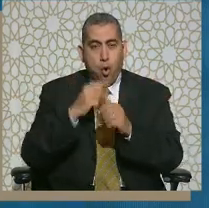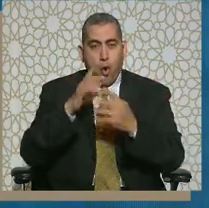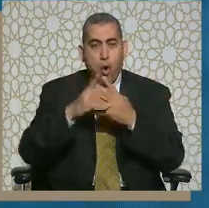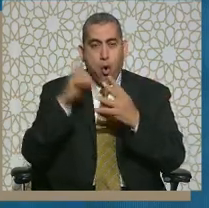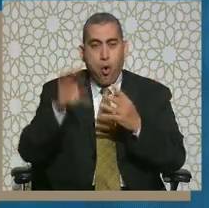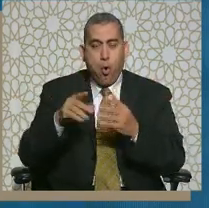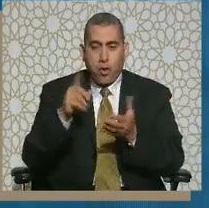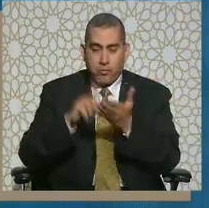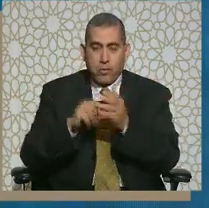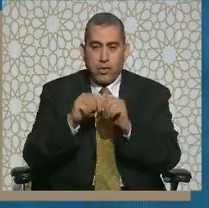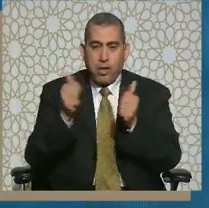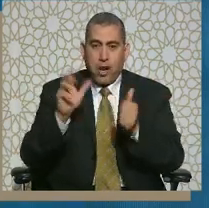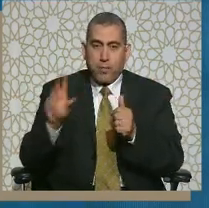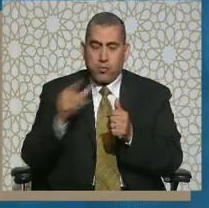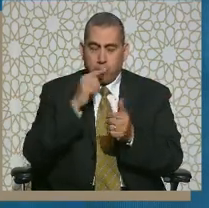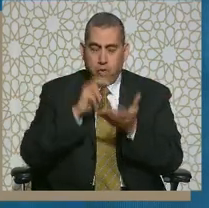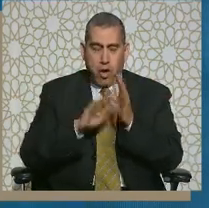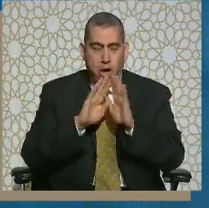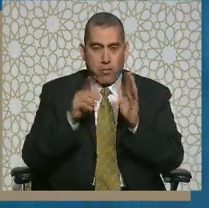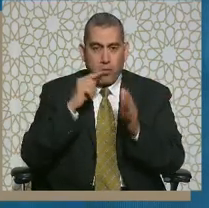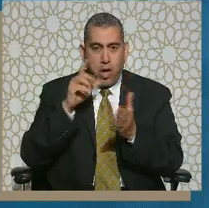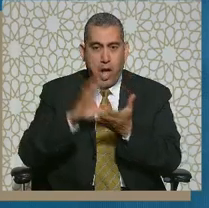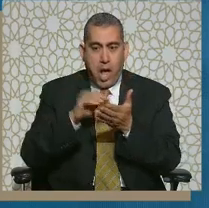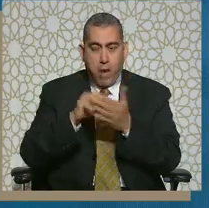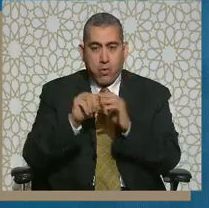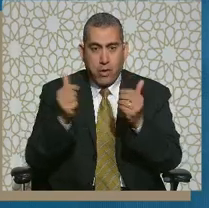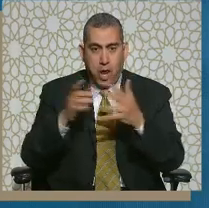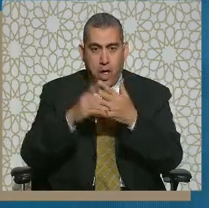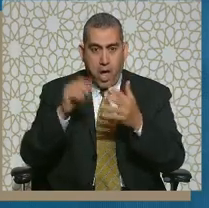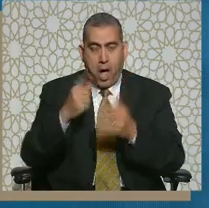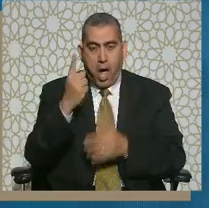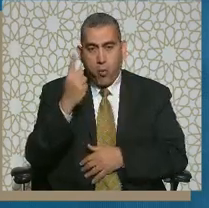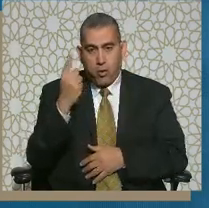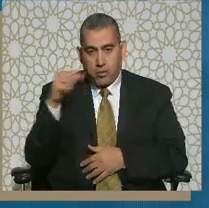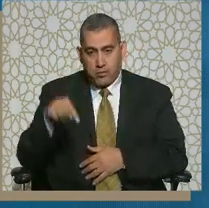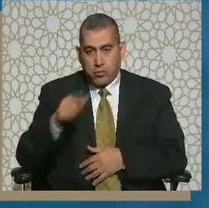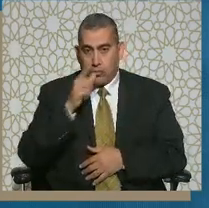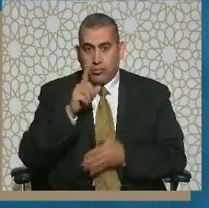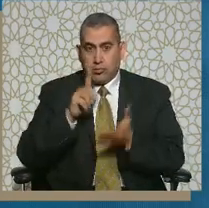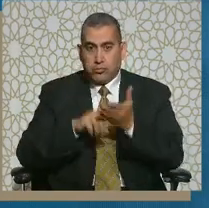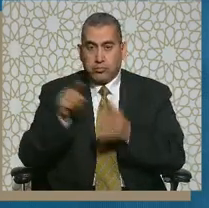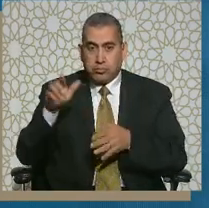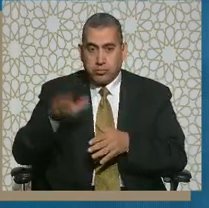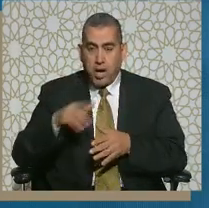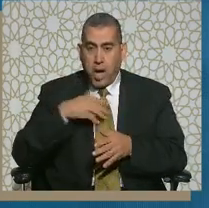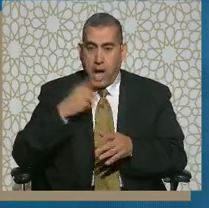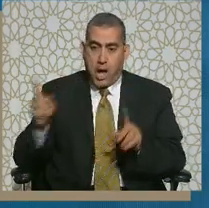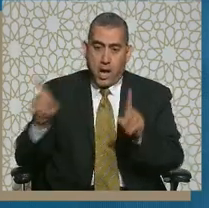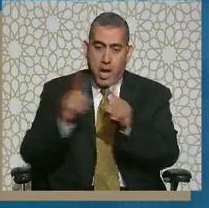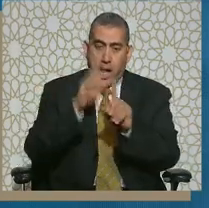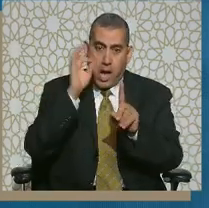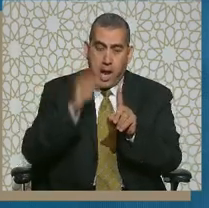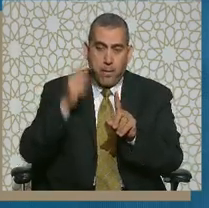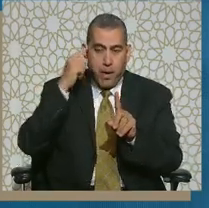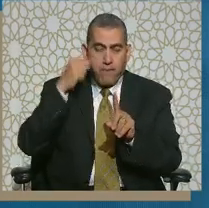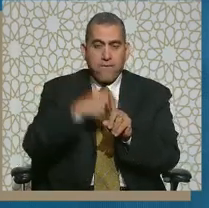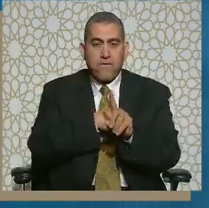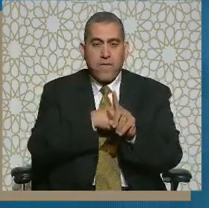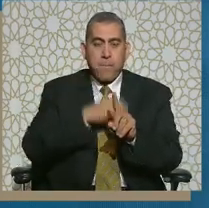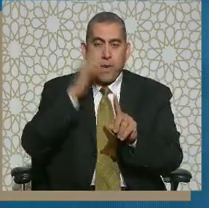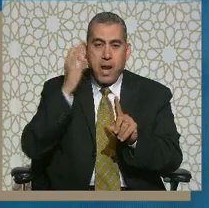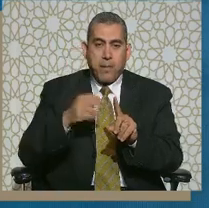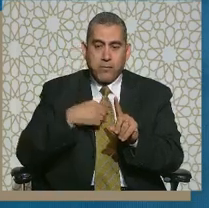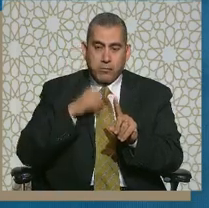بيننا صغرى اذا كان دي اول طلقه فاذا هي دلوقتي عشان ترجع لك لازم تقتنع ب ان هي